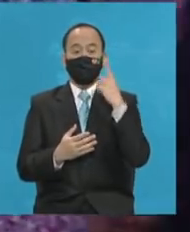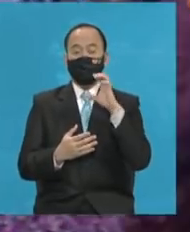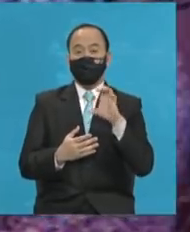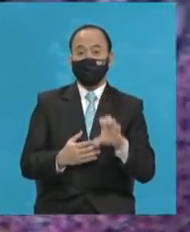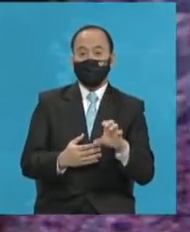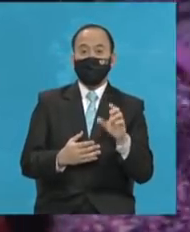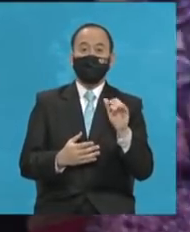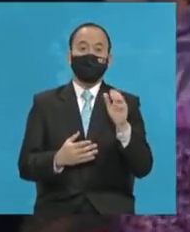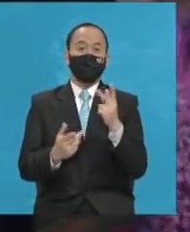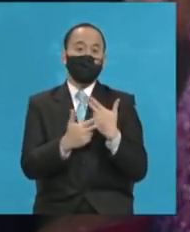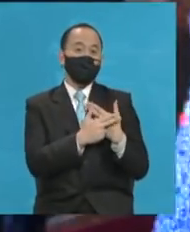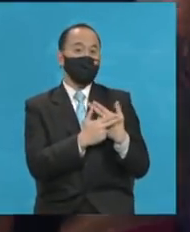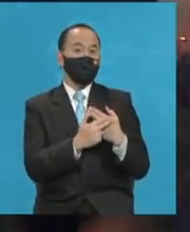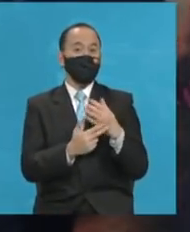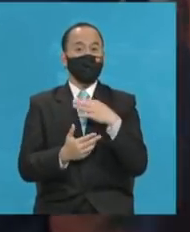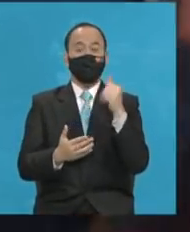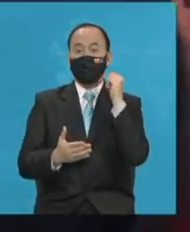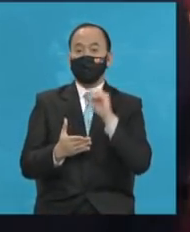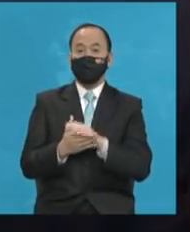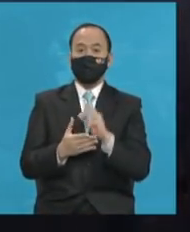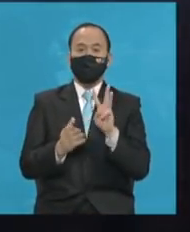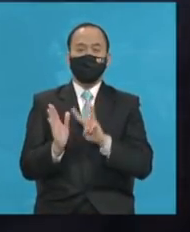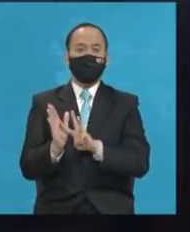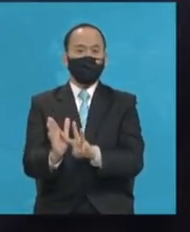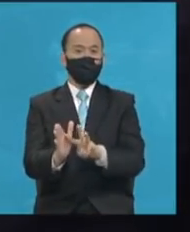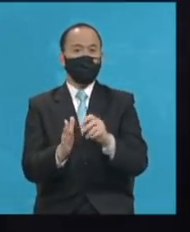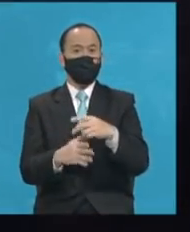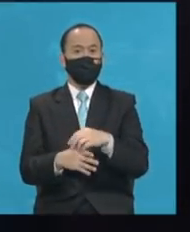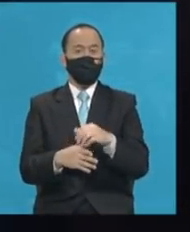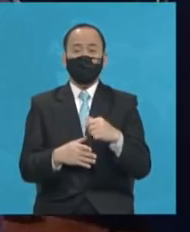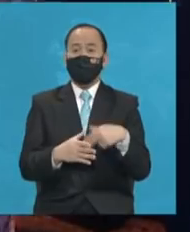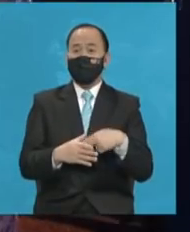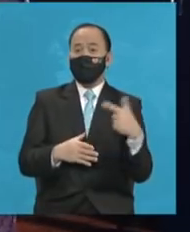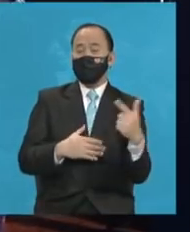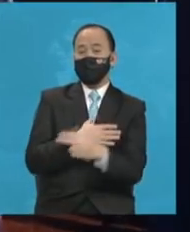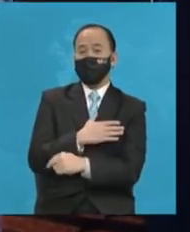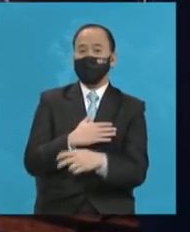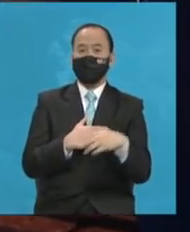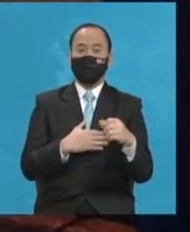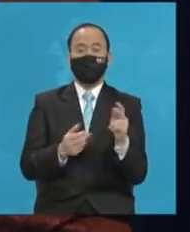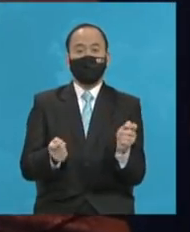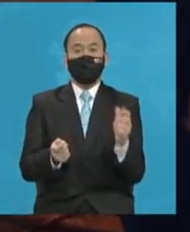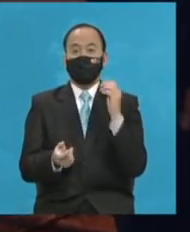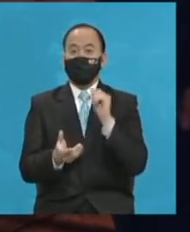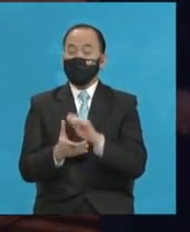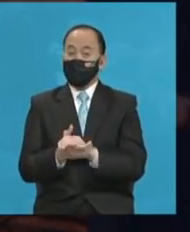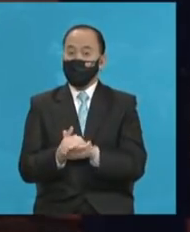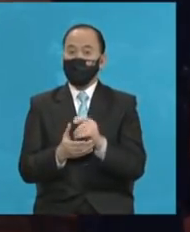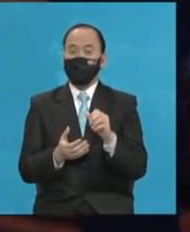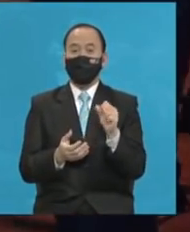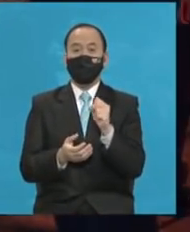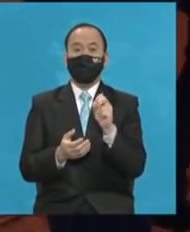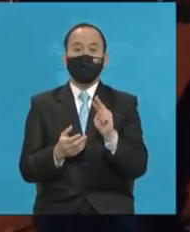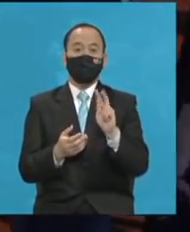dan istri ketua ketua perwakilan asing di negara Brunei Darussalam bersama pasangan dan setiausaha setiausaha tetap